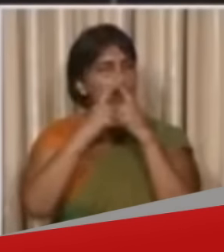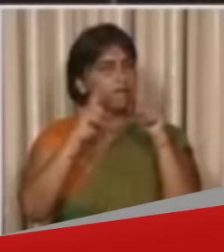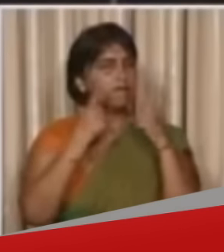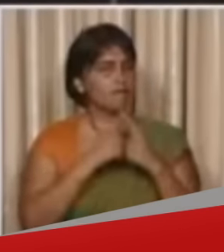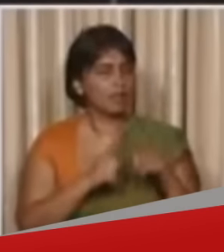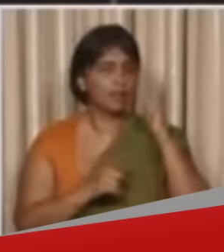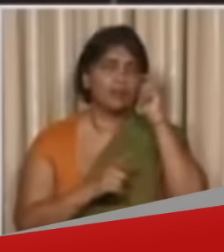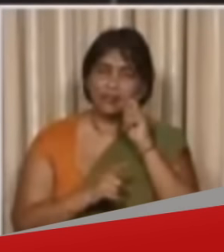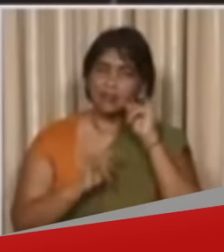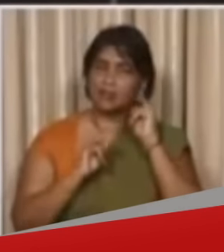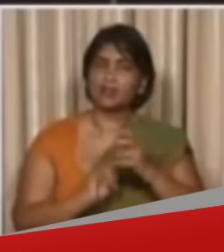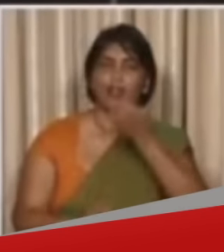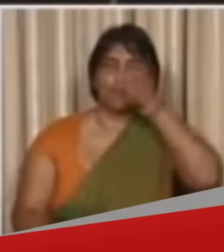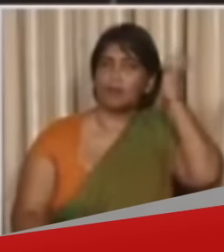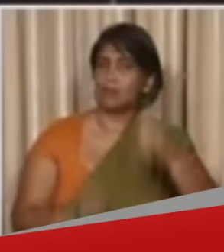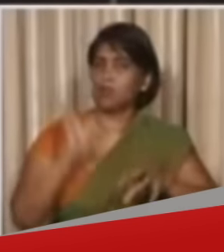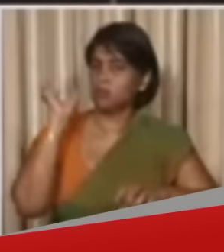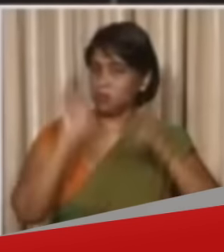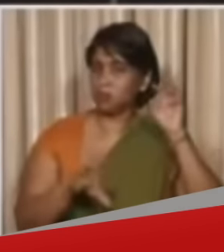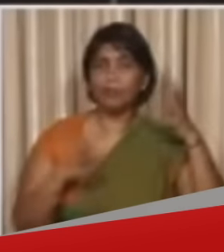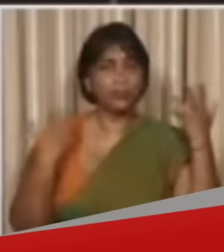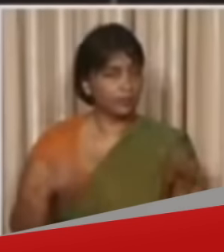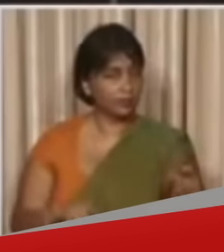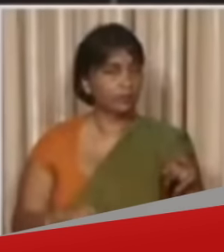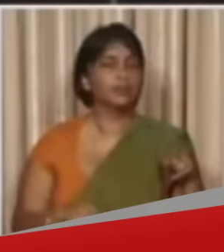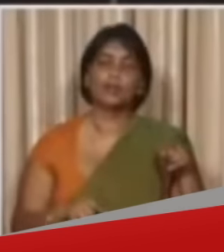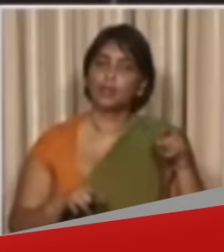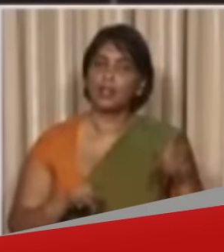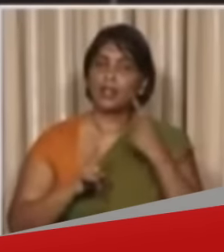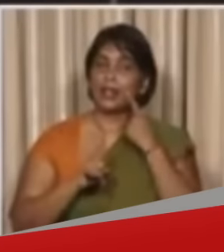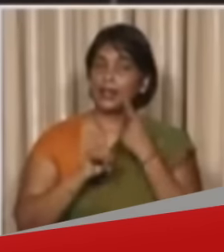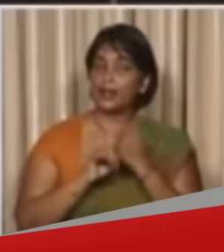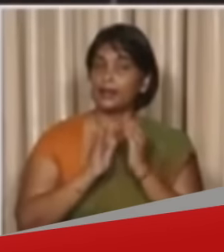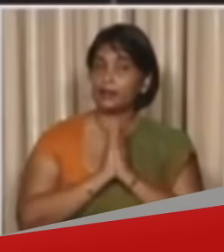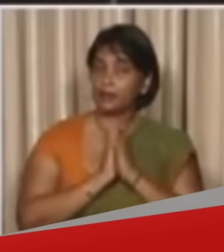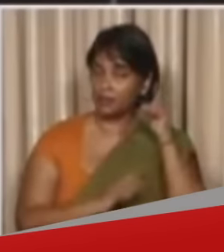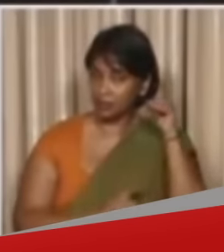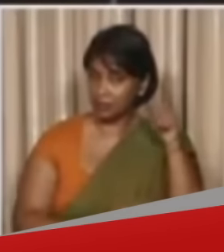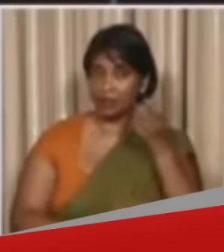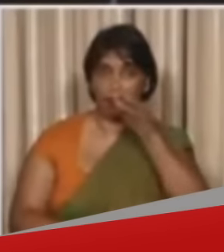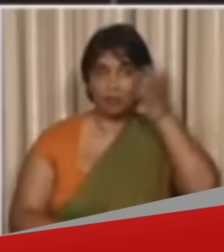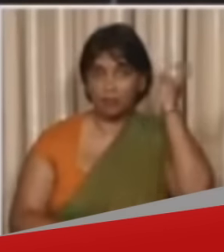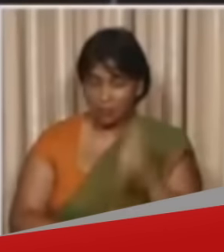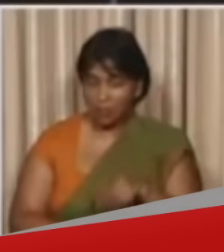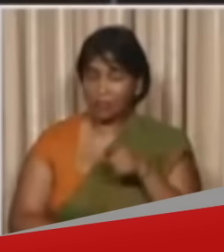සහ ත්‍රස්තවාදීන් ප්‍රහාර එල්ල කරලා තියෙනවා. දැන් දළදා මාලිගාවට ප්‍රහාර එල්ල කරා කියලා,